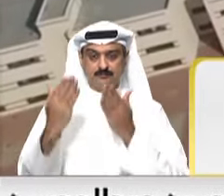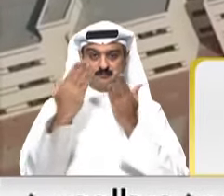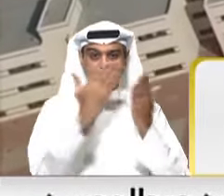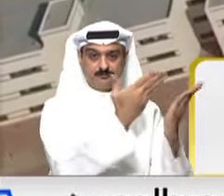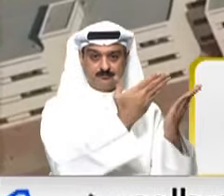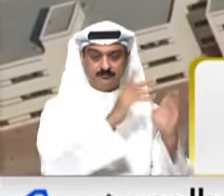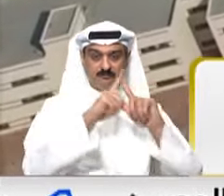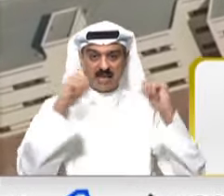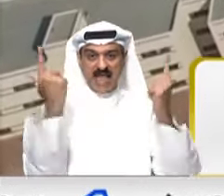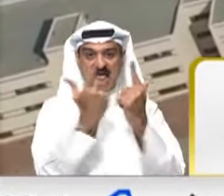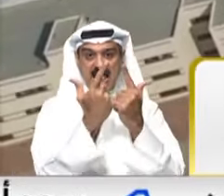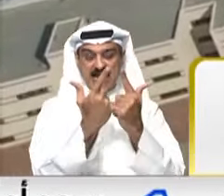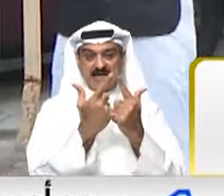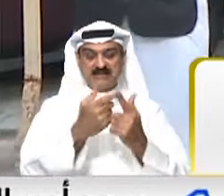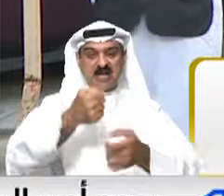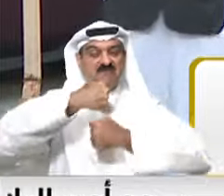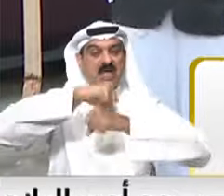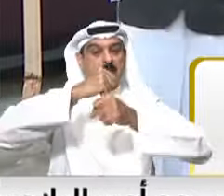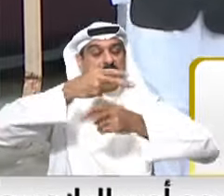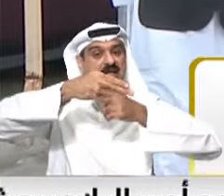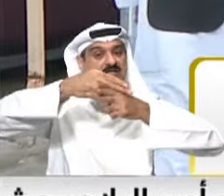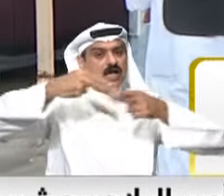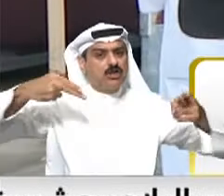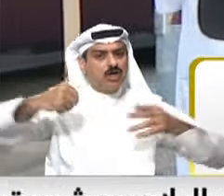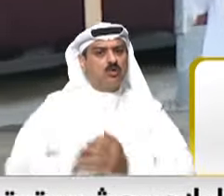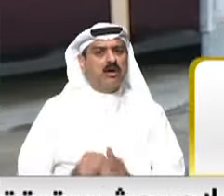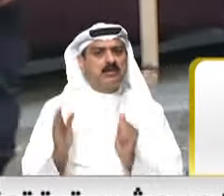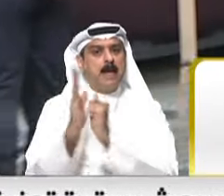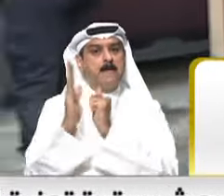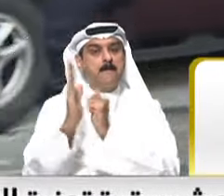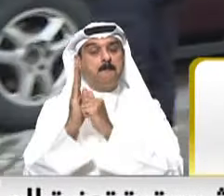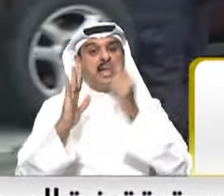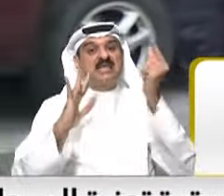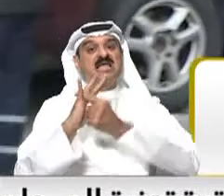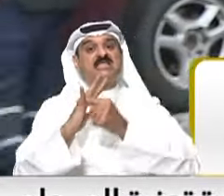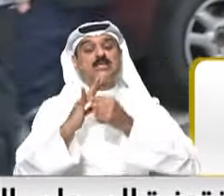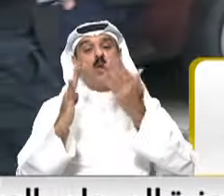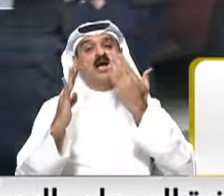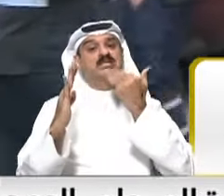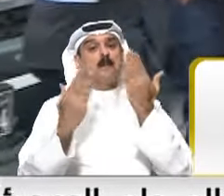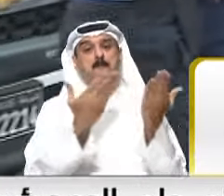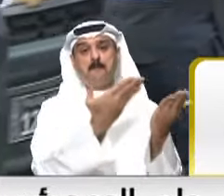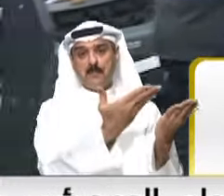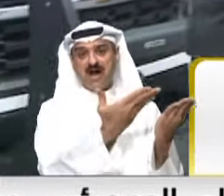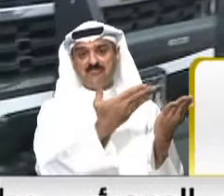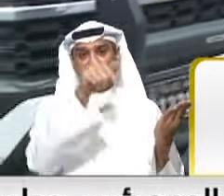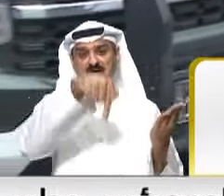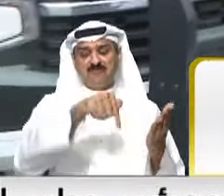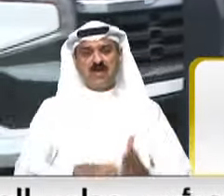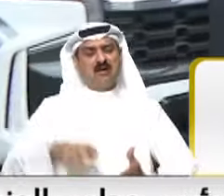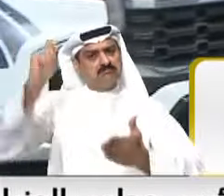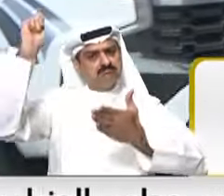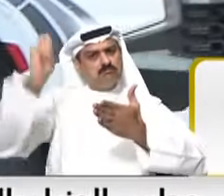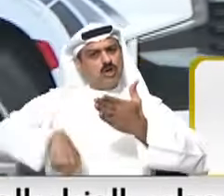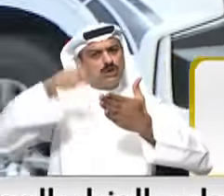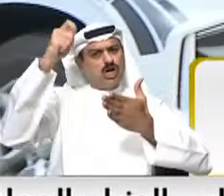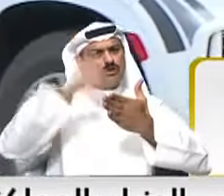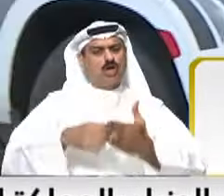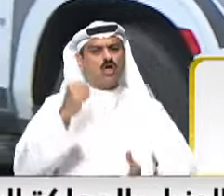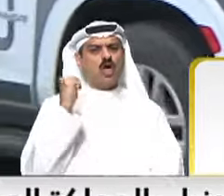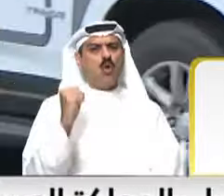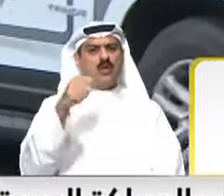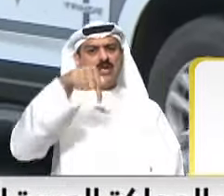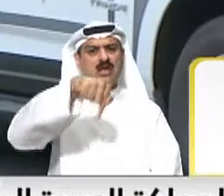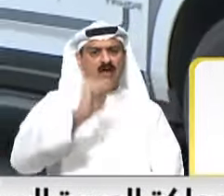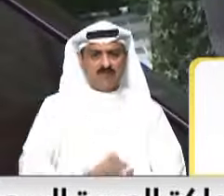تتفاعل بلدية الكويت مع ظاهرة سكن العزاب في المناطق السكنية بتفعيل إجراءات رادعة،